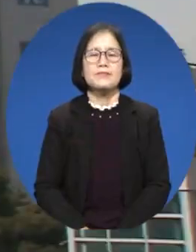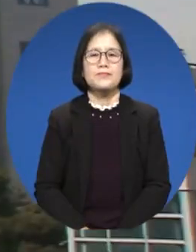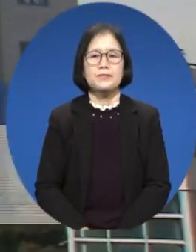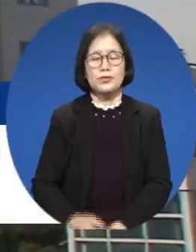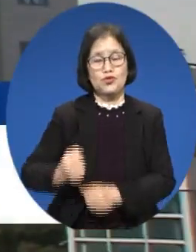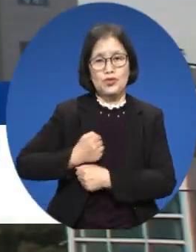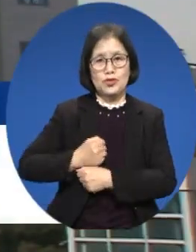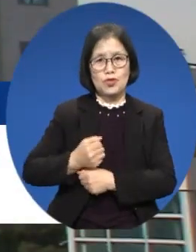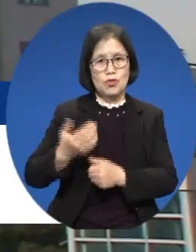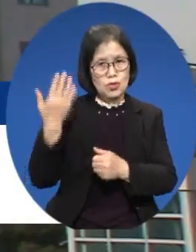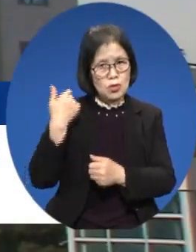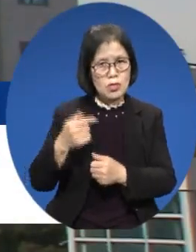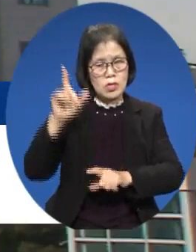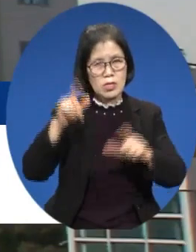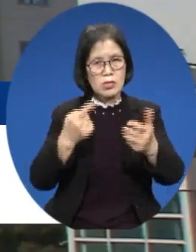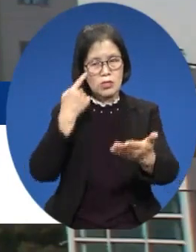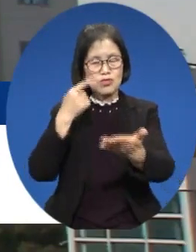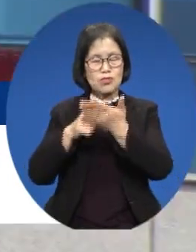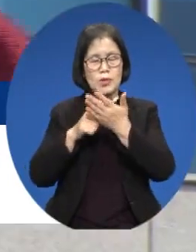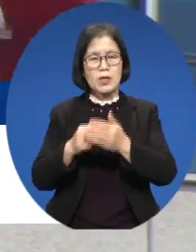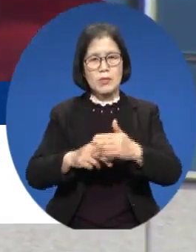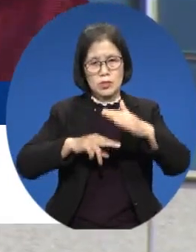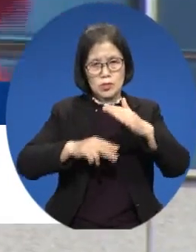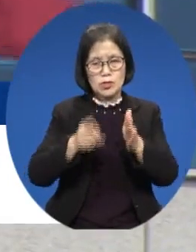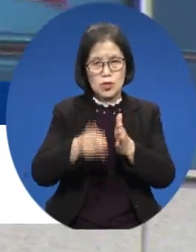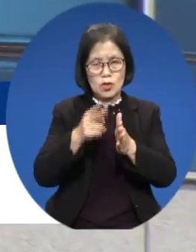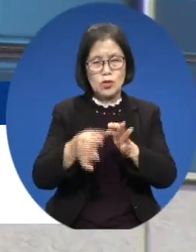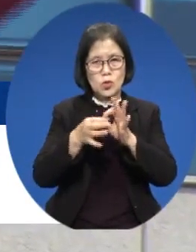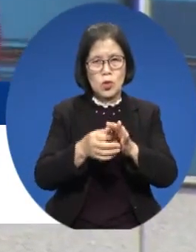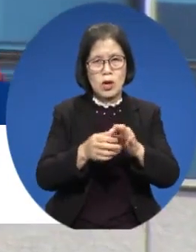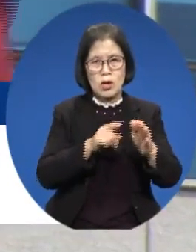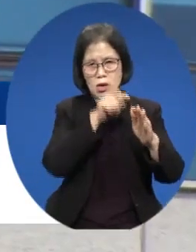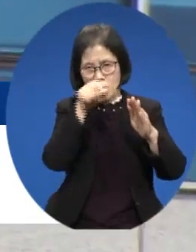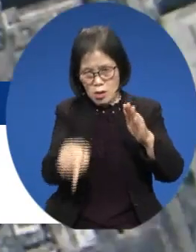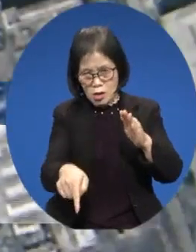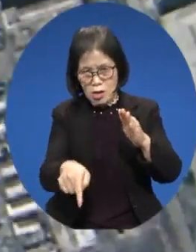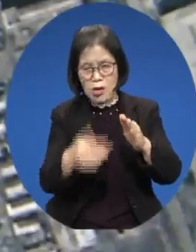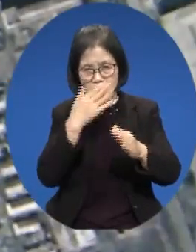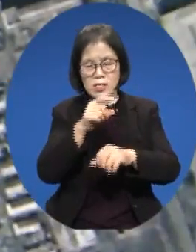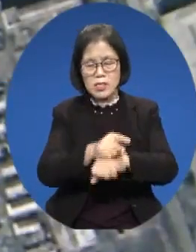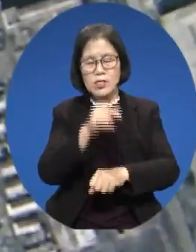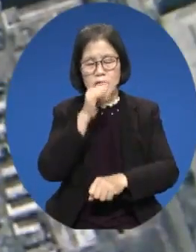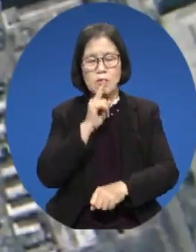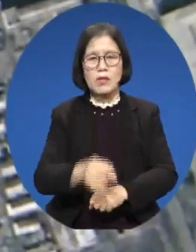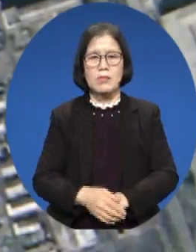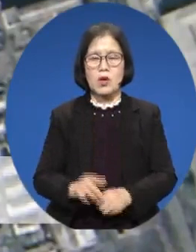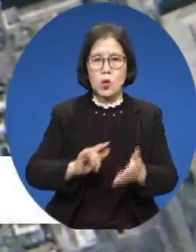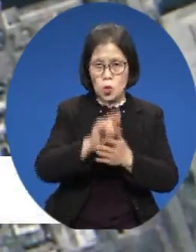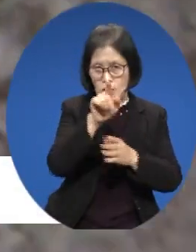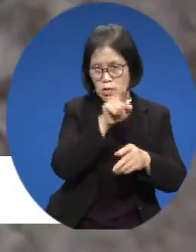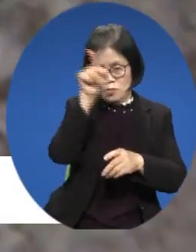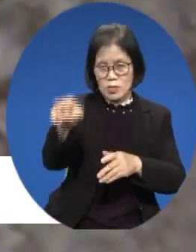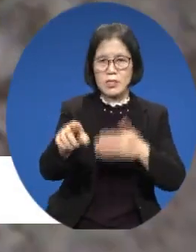이례적으로 사전 징후 를 언급하며 철로를 통한 남아 가능성에 무게를 실었습니다 만약 공항에서 쏘아